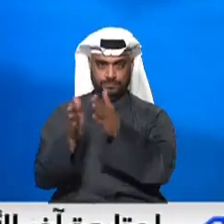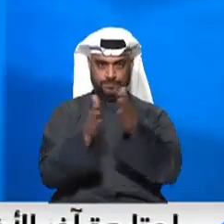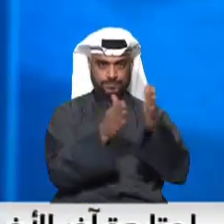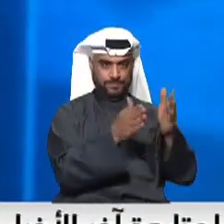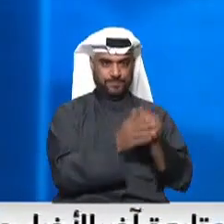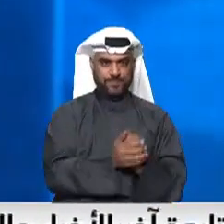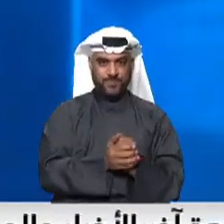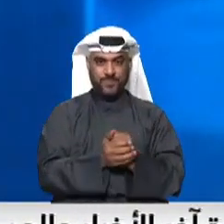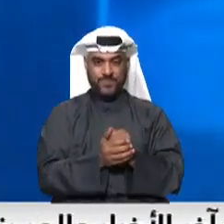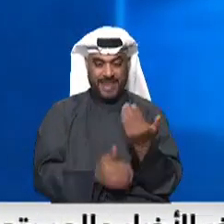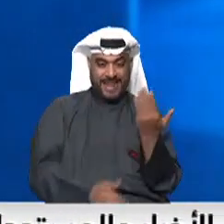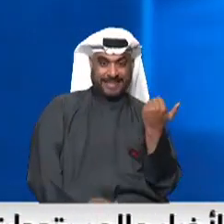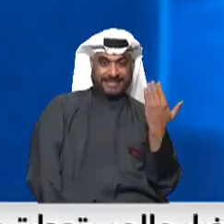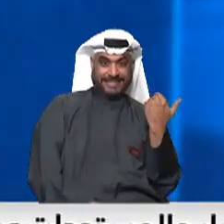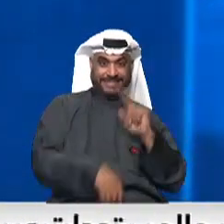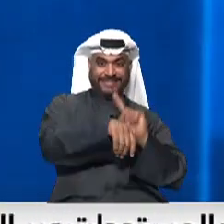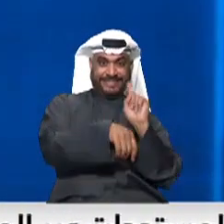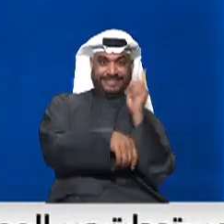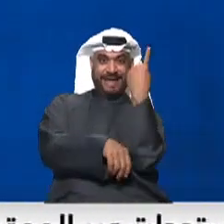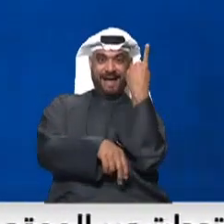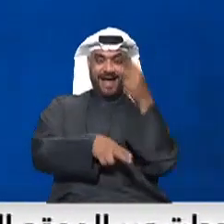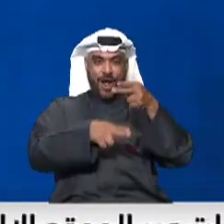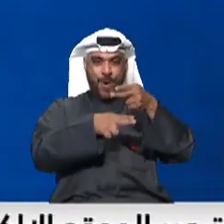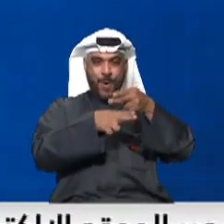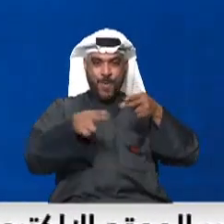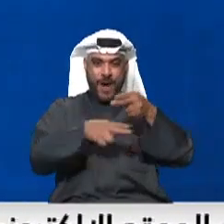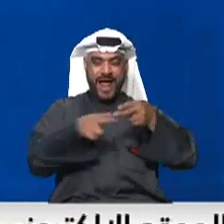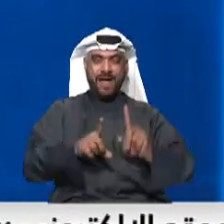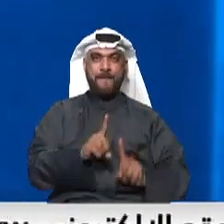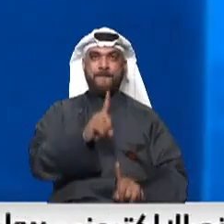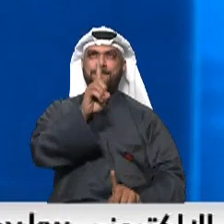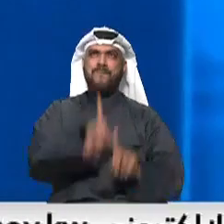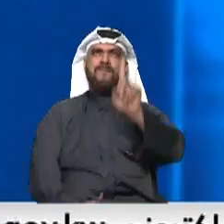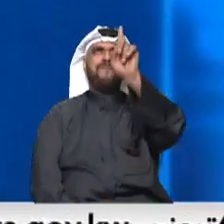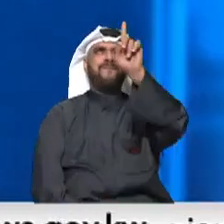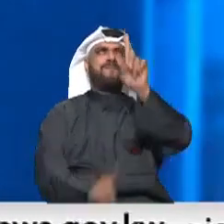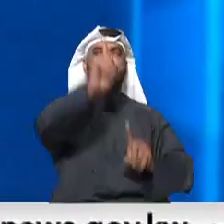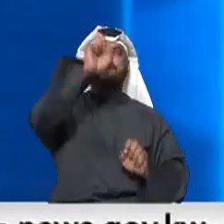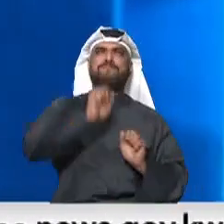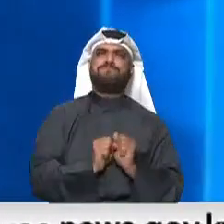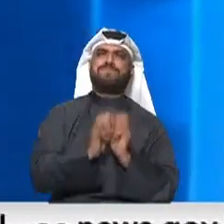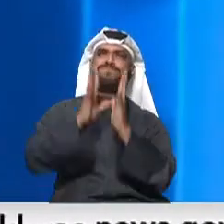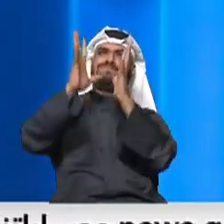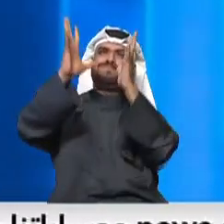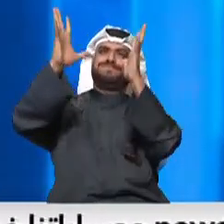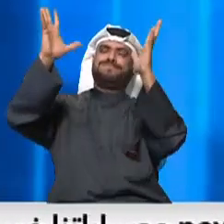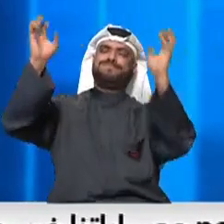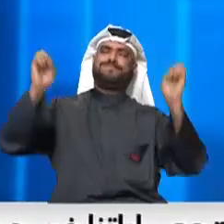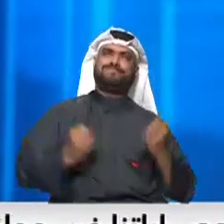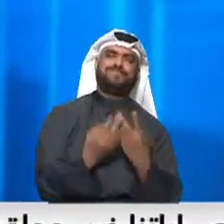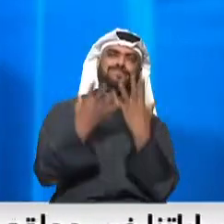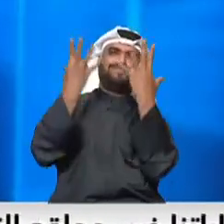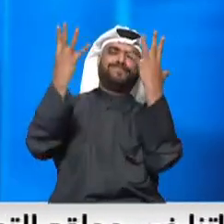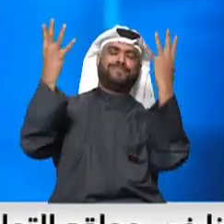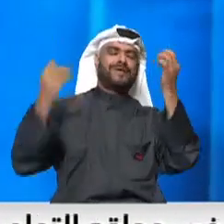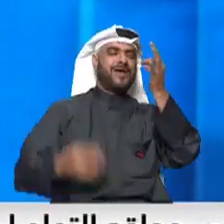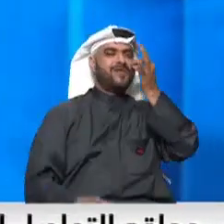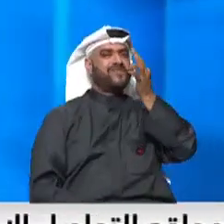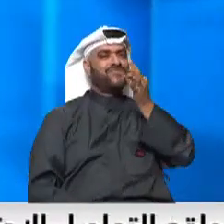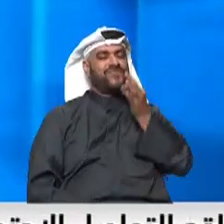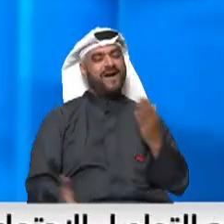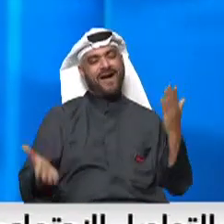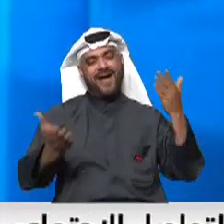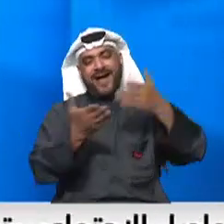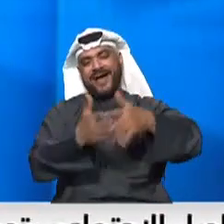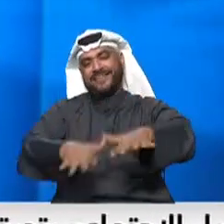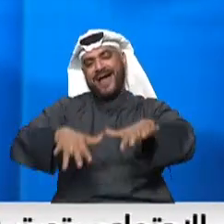ازدانت سماء الكويت على مدى ساعة كاملة بالألعاب النارية في عرض بهيج، وذلك في ختام احتفالات